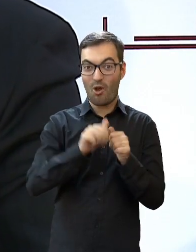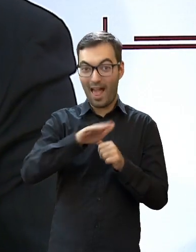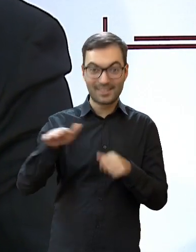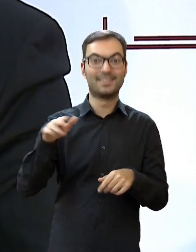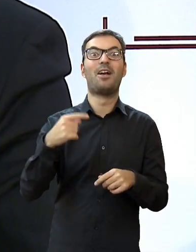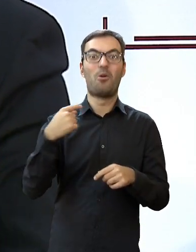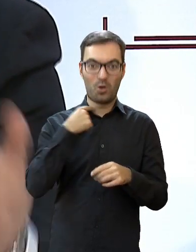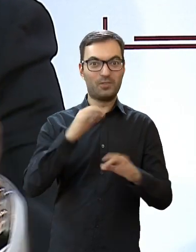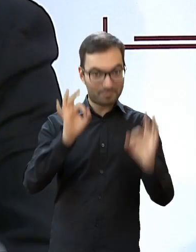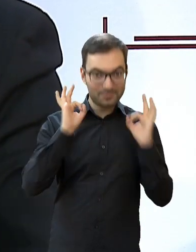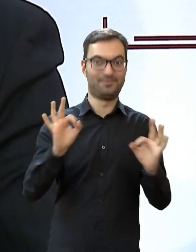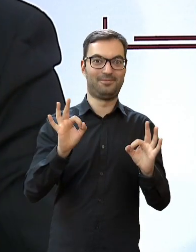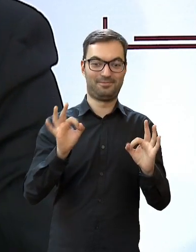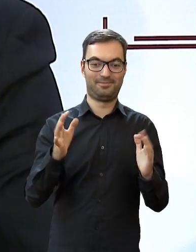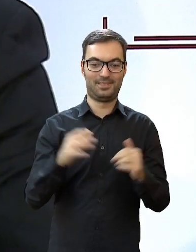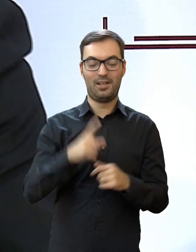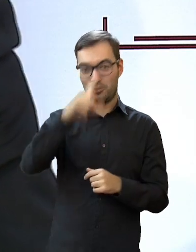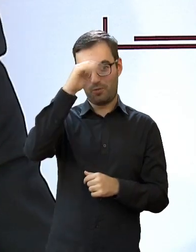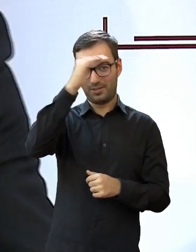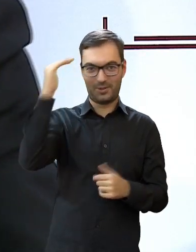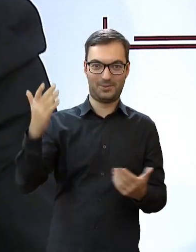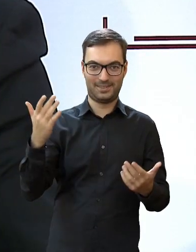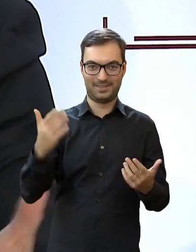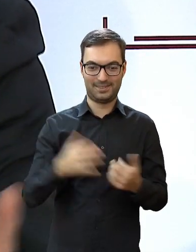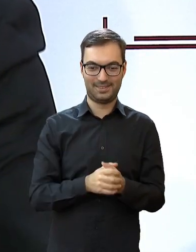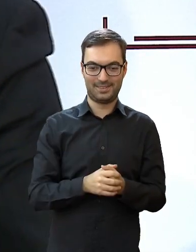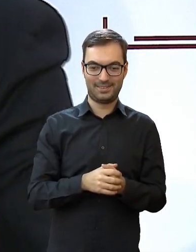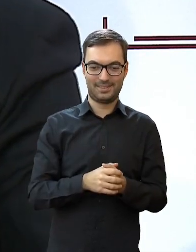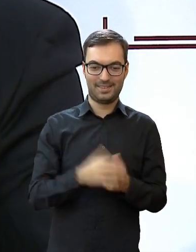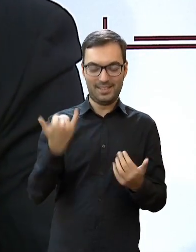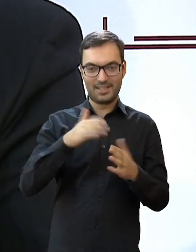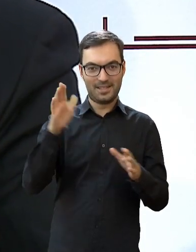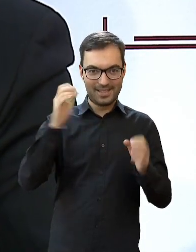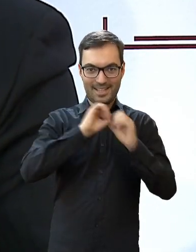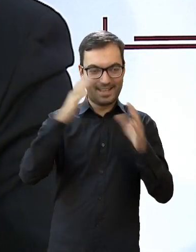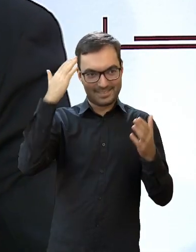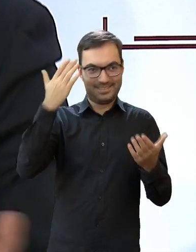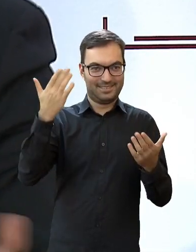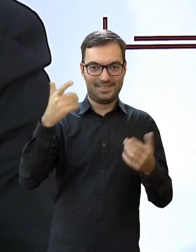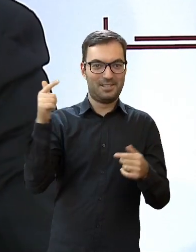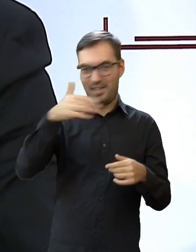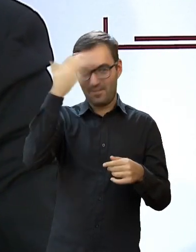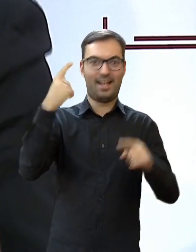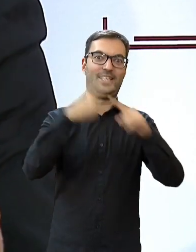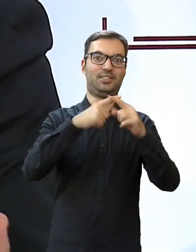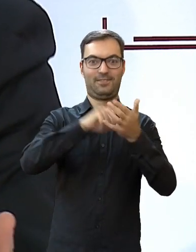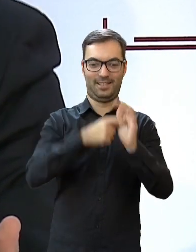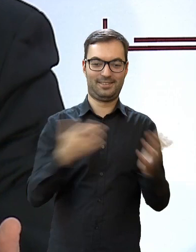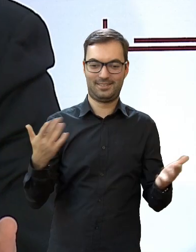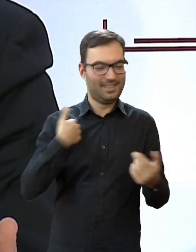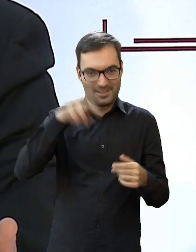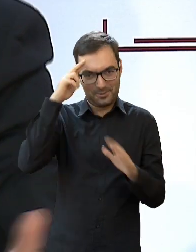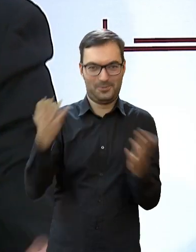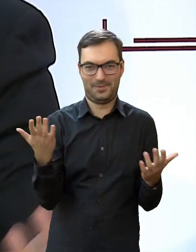prawidłowo, zrozumiały to. To dlaczego człowiek dorosły, poczytalny nie jest w zrozumieć, że ma postawić krzyżyk w kratce? Ja tego nie